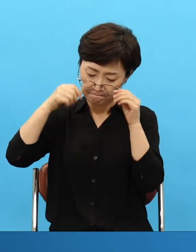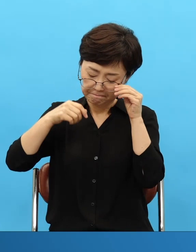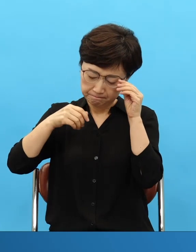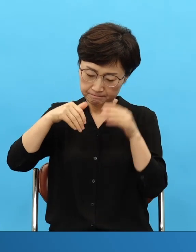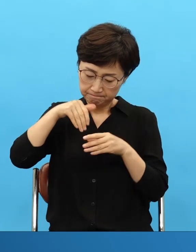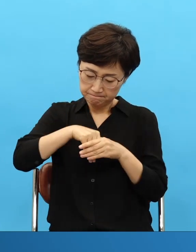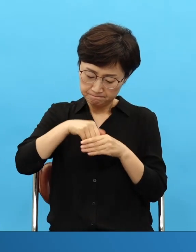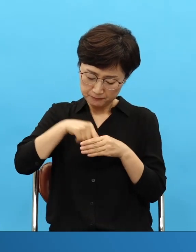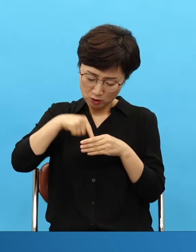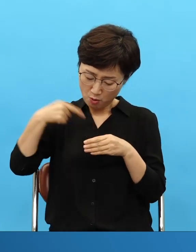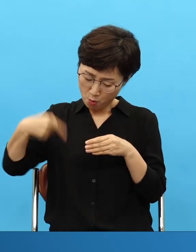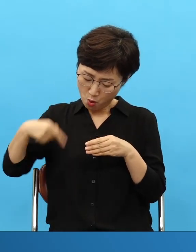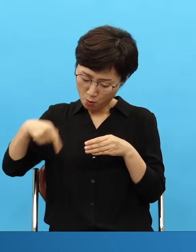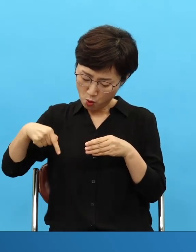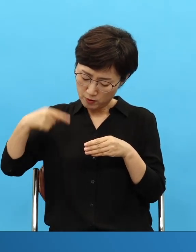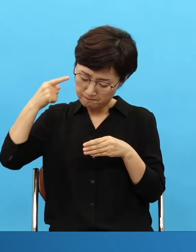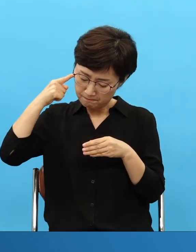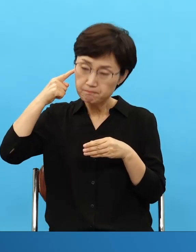복음